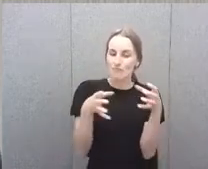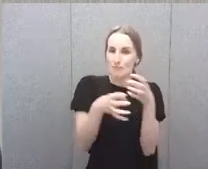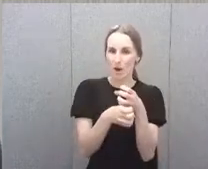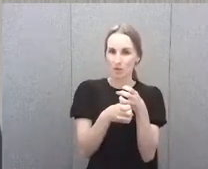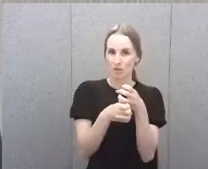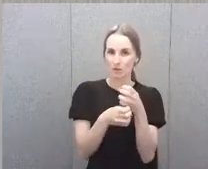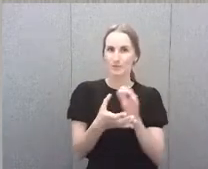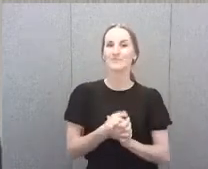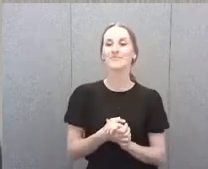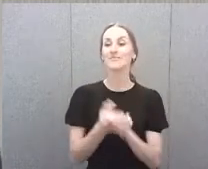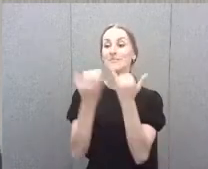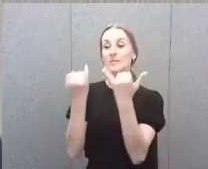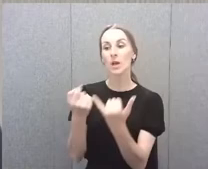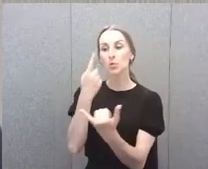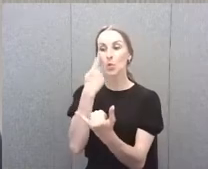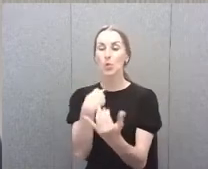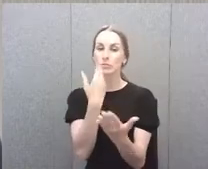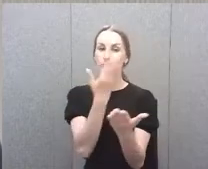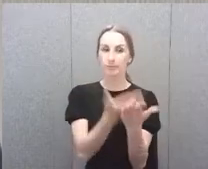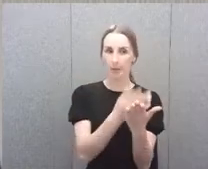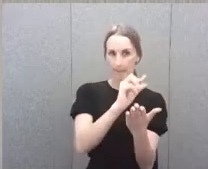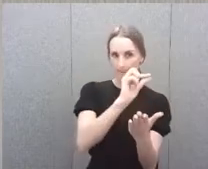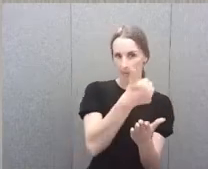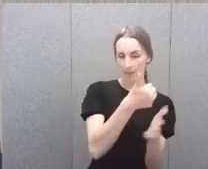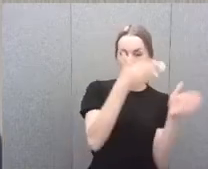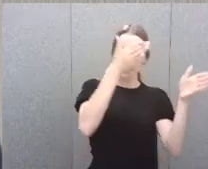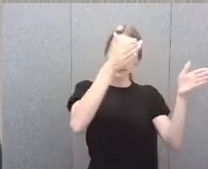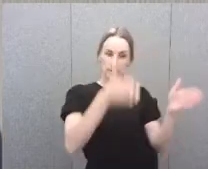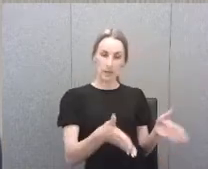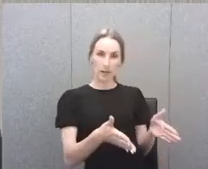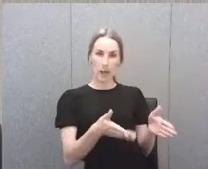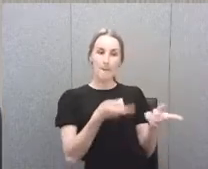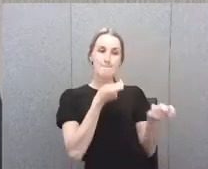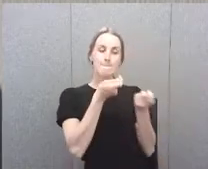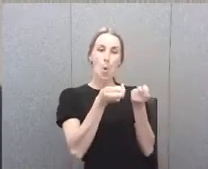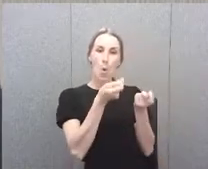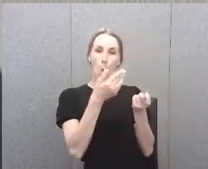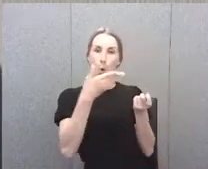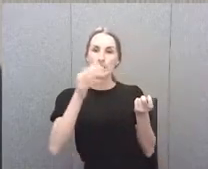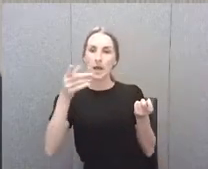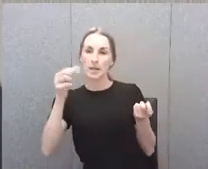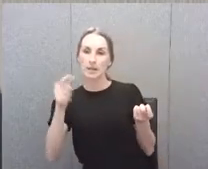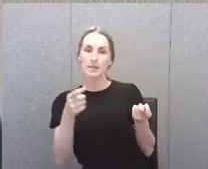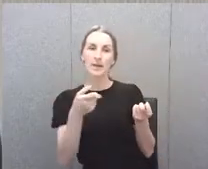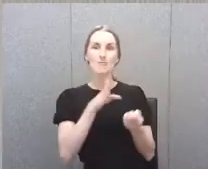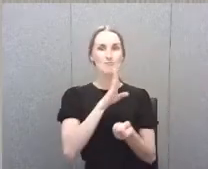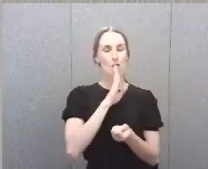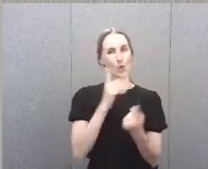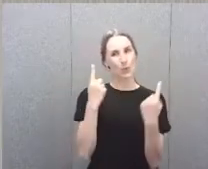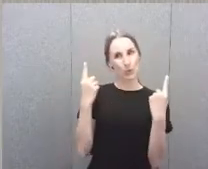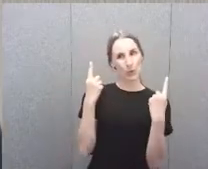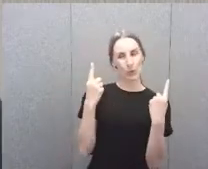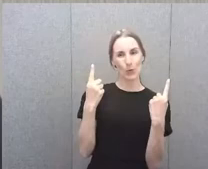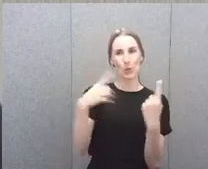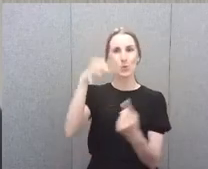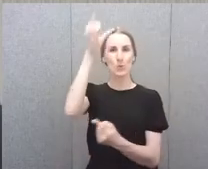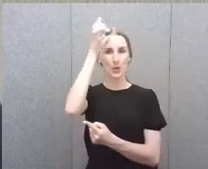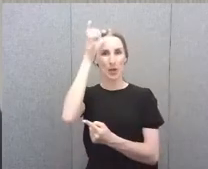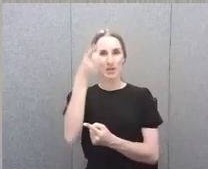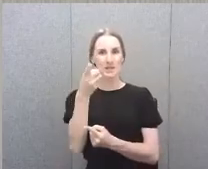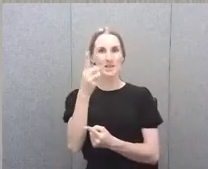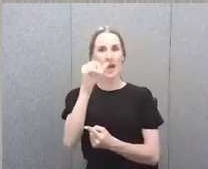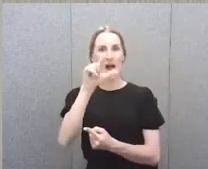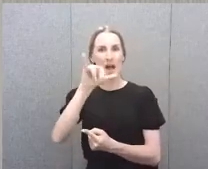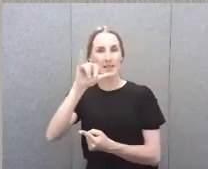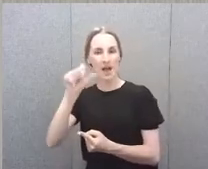что-то изменить в этом мире. А теперь я хочу представить участников и модератора первой сессии. Модератор —